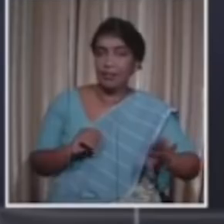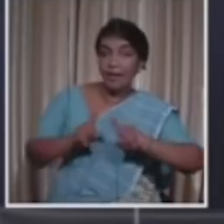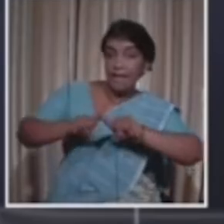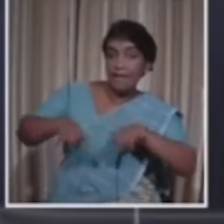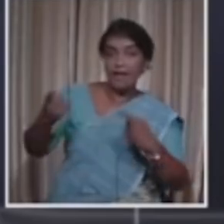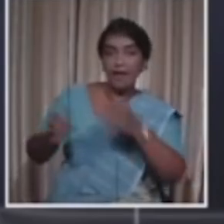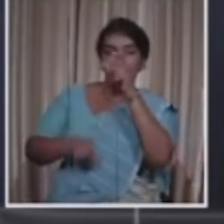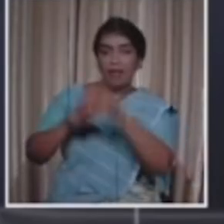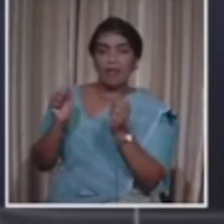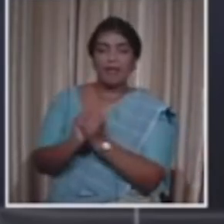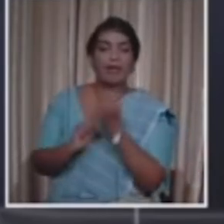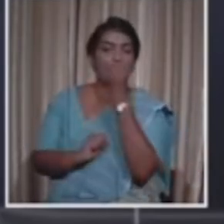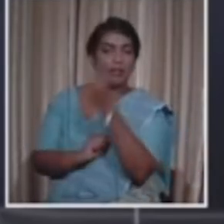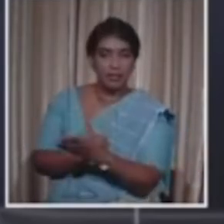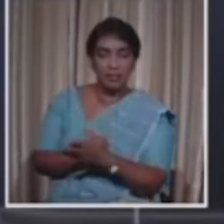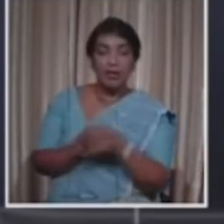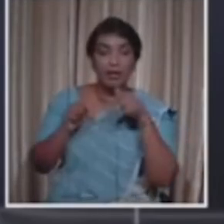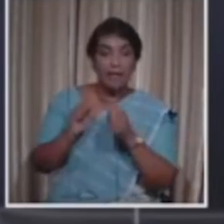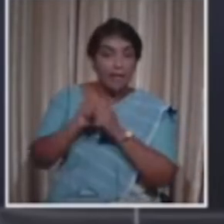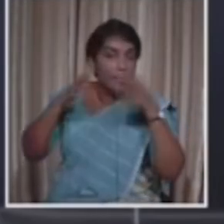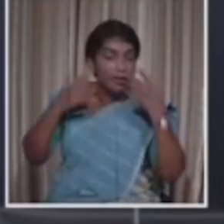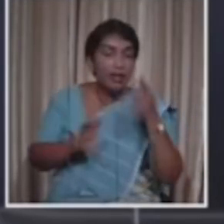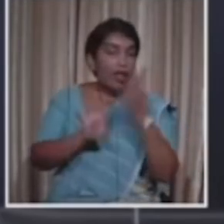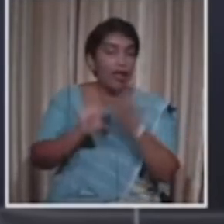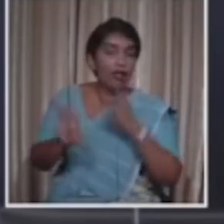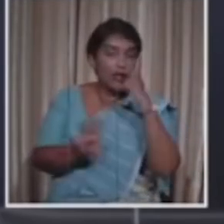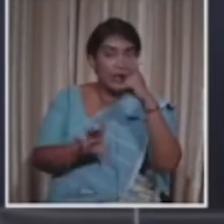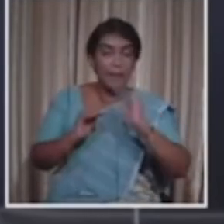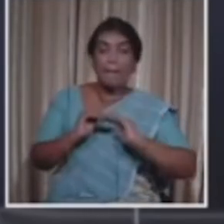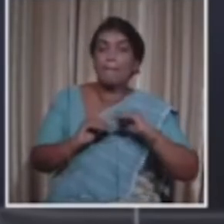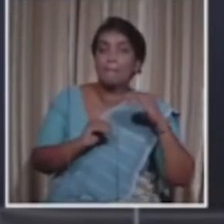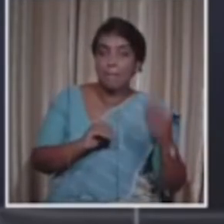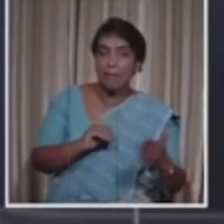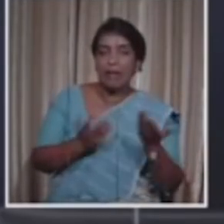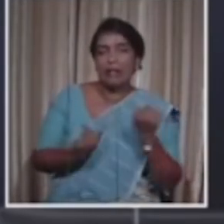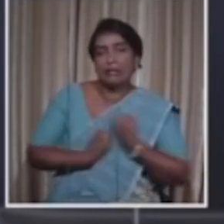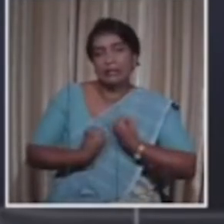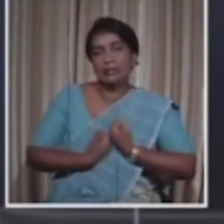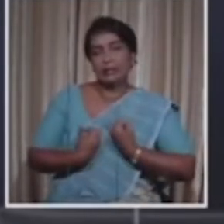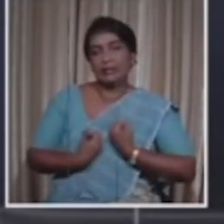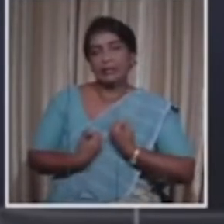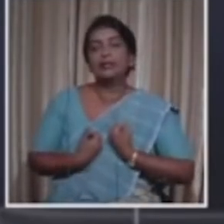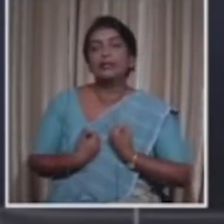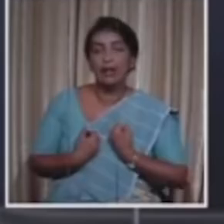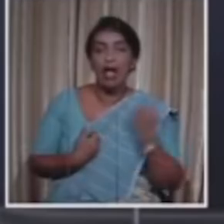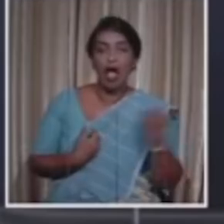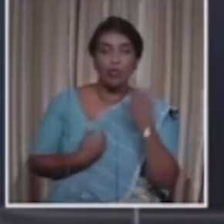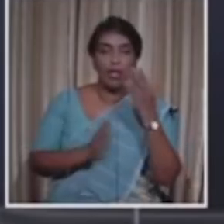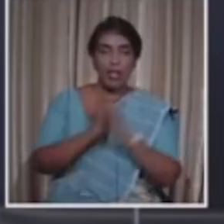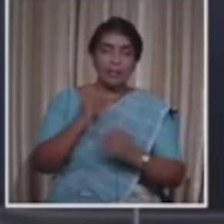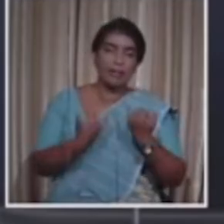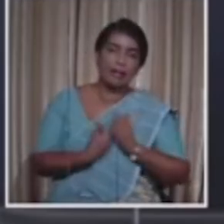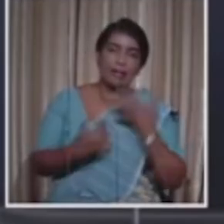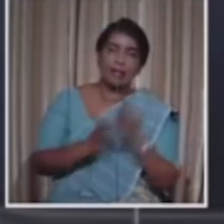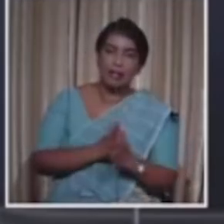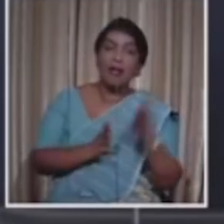meka de tunda wede, de wede iwer lauru de kahamar kada pase, papo carne karan wela tina lut mudal lema tumat, etuma kale